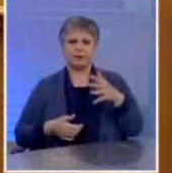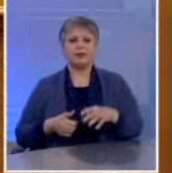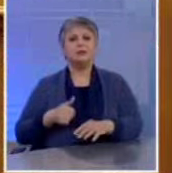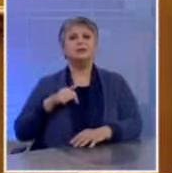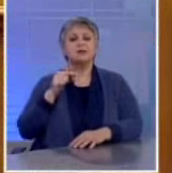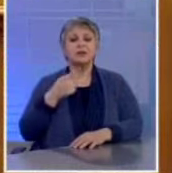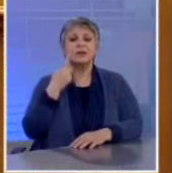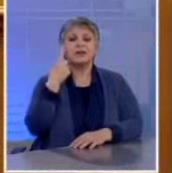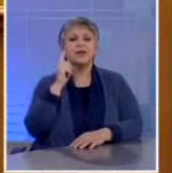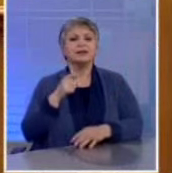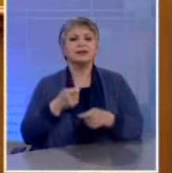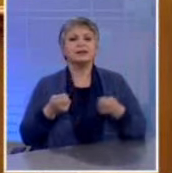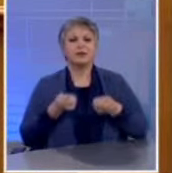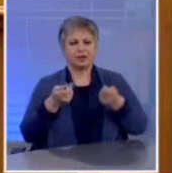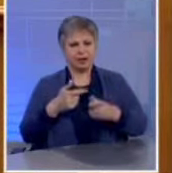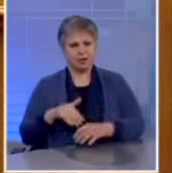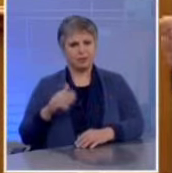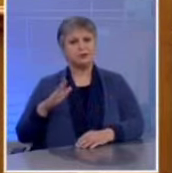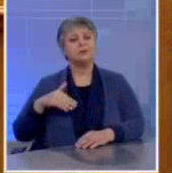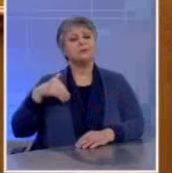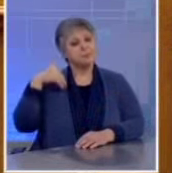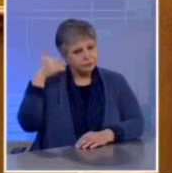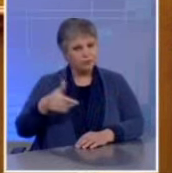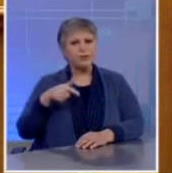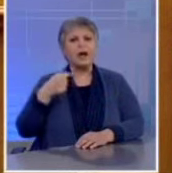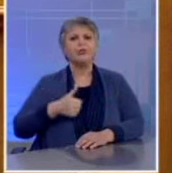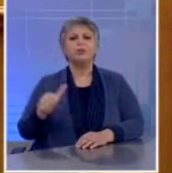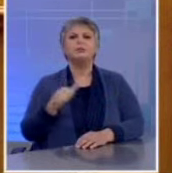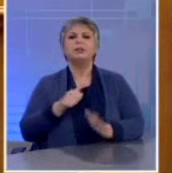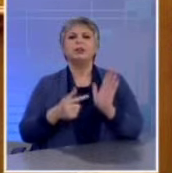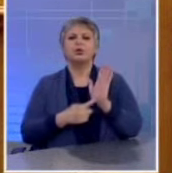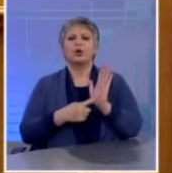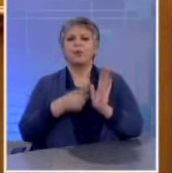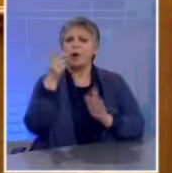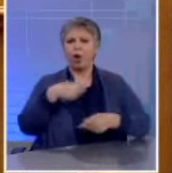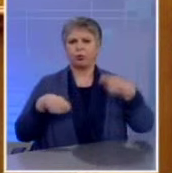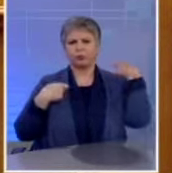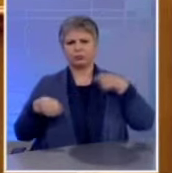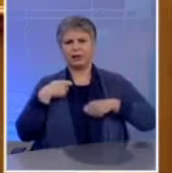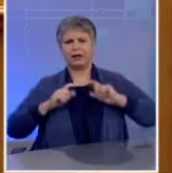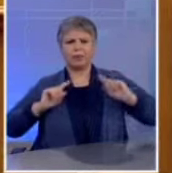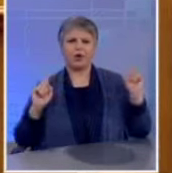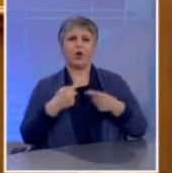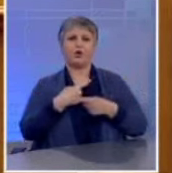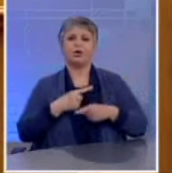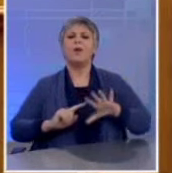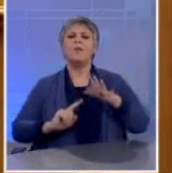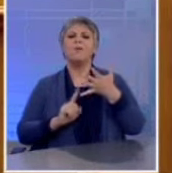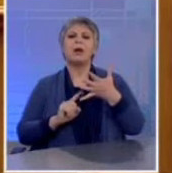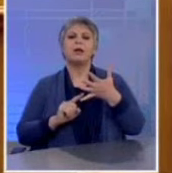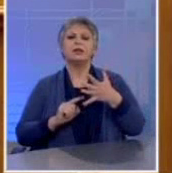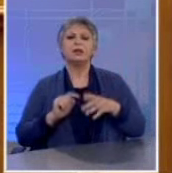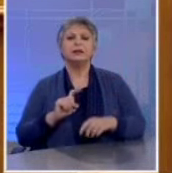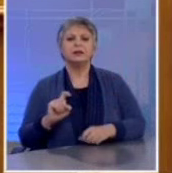ευτυχώς καταργήθηκε λίγο αργότερα εξαιτίας της γενικευμένης κατακραυγής. Παρέμβαση νούμερο 5.